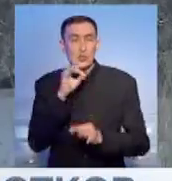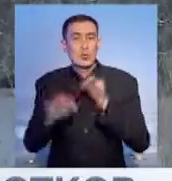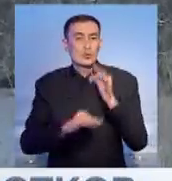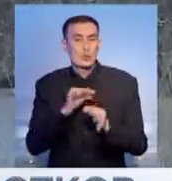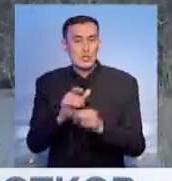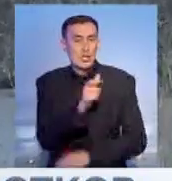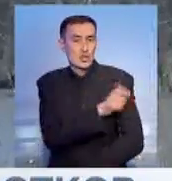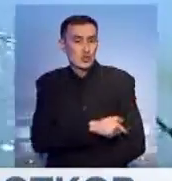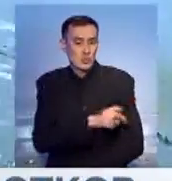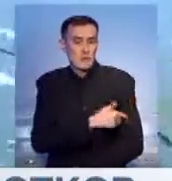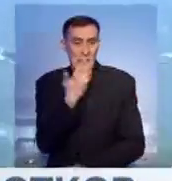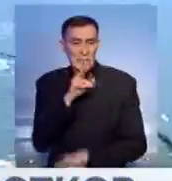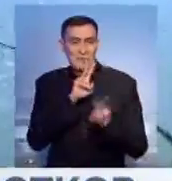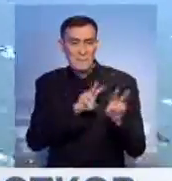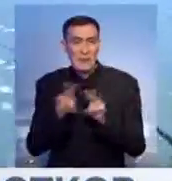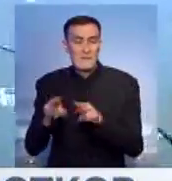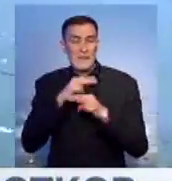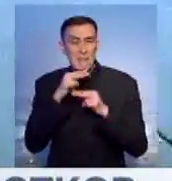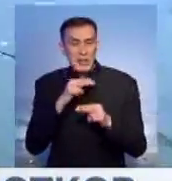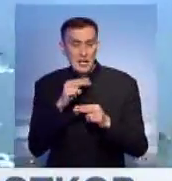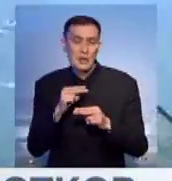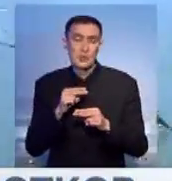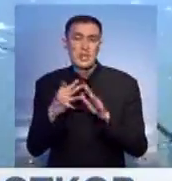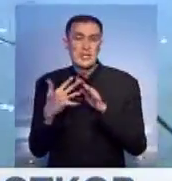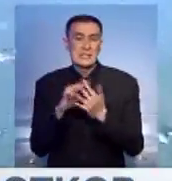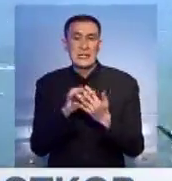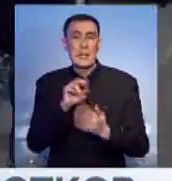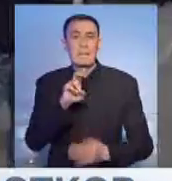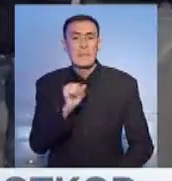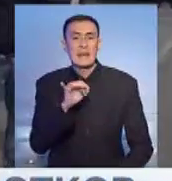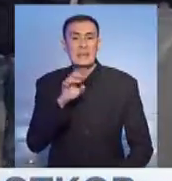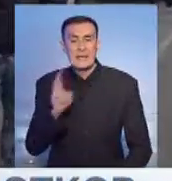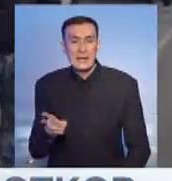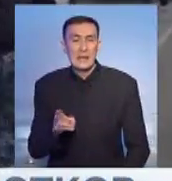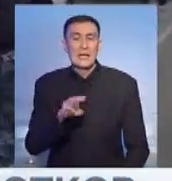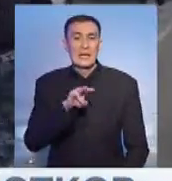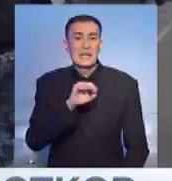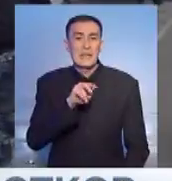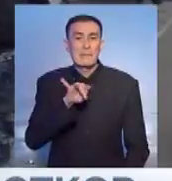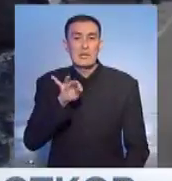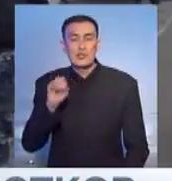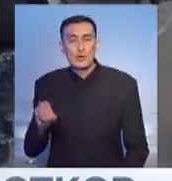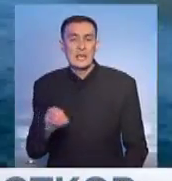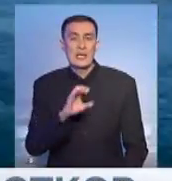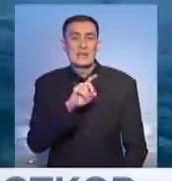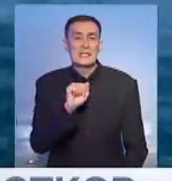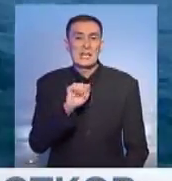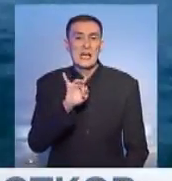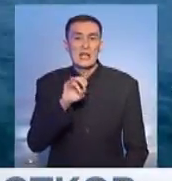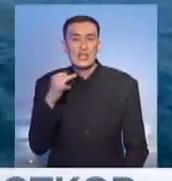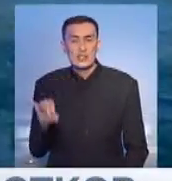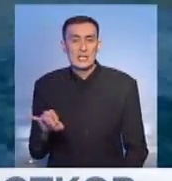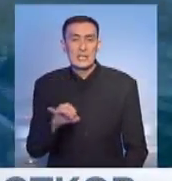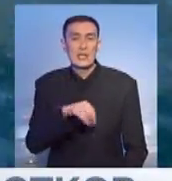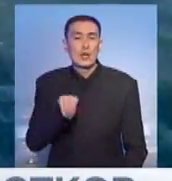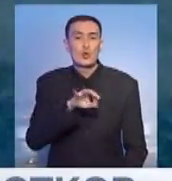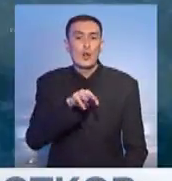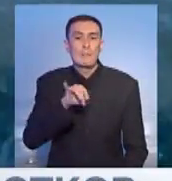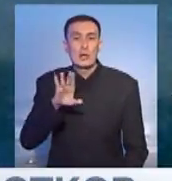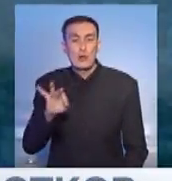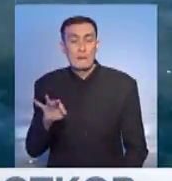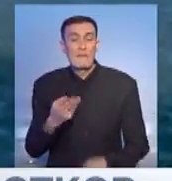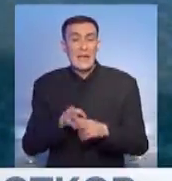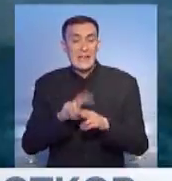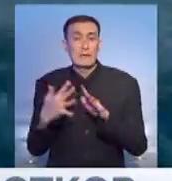дежурство. Под их пристальным вниманием сейчас села Байтерек, Тепличная, Соколовка, Заречная и Долматово. Именно в этих